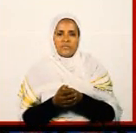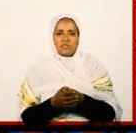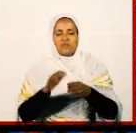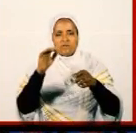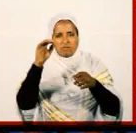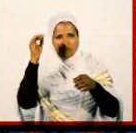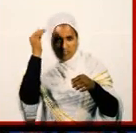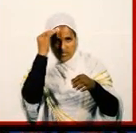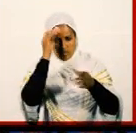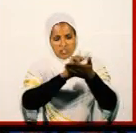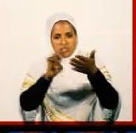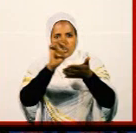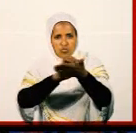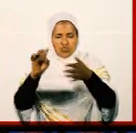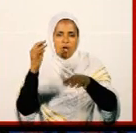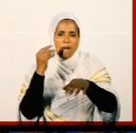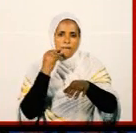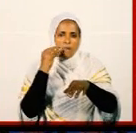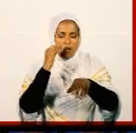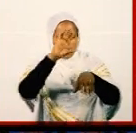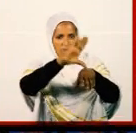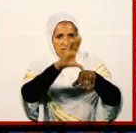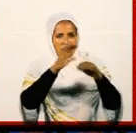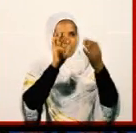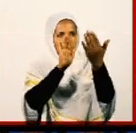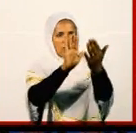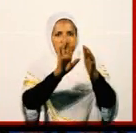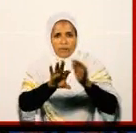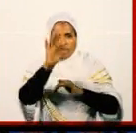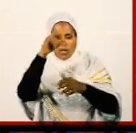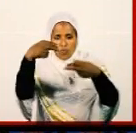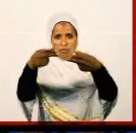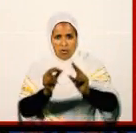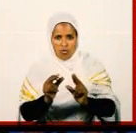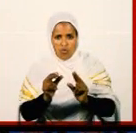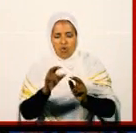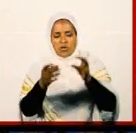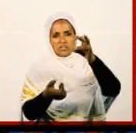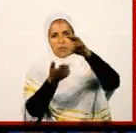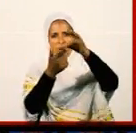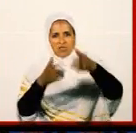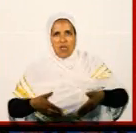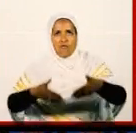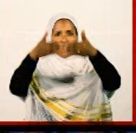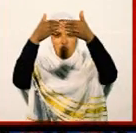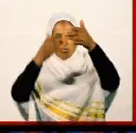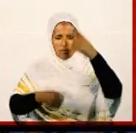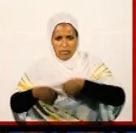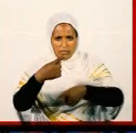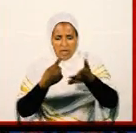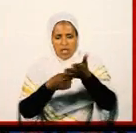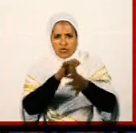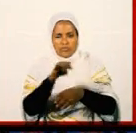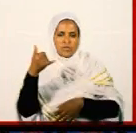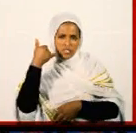መንበረ ፓትርያርክ ቅድስተ ቅዱሳን ማርያም ገዳም አጠገብ ከሚገኘው ጽሕፈት ቤታችን 7ኛ ፎቅ በመምጣት እንዲሁም